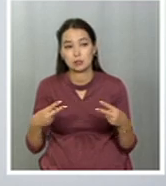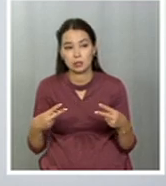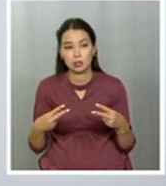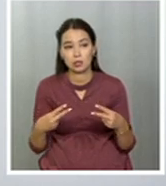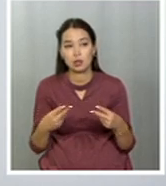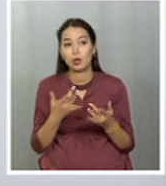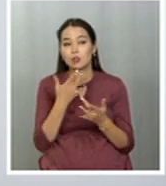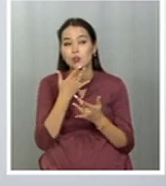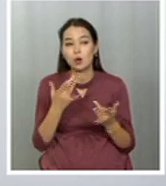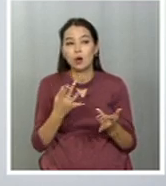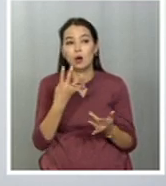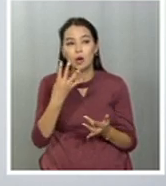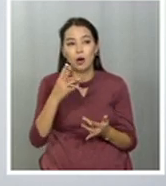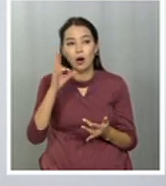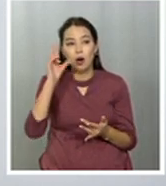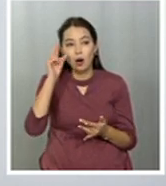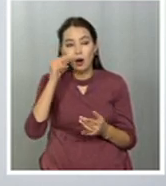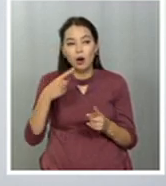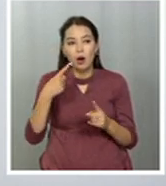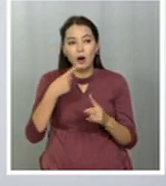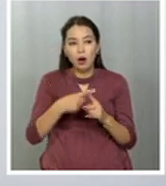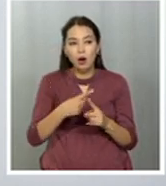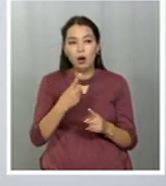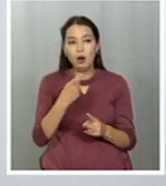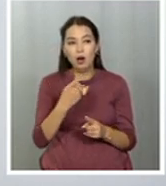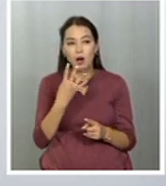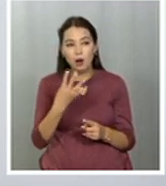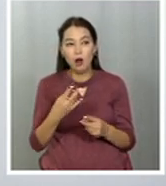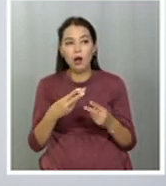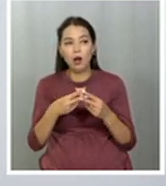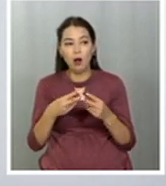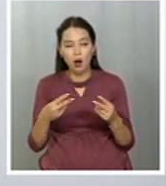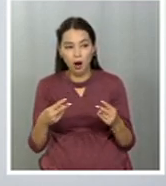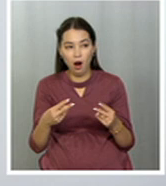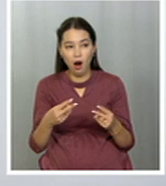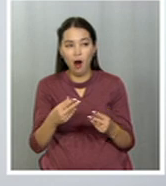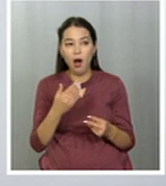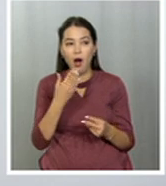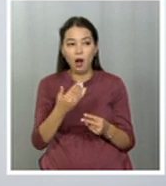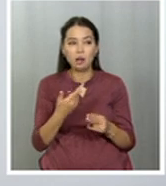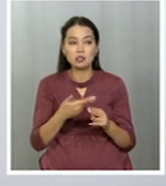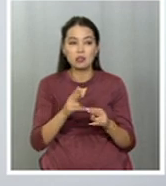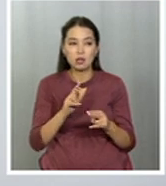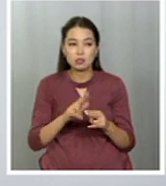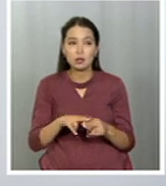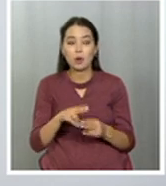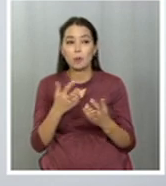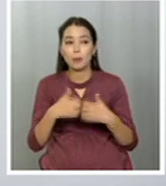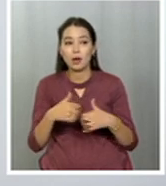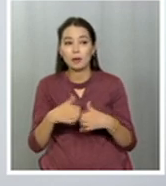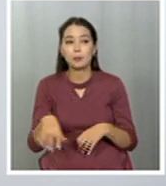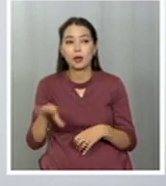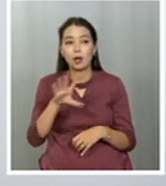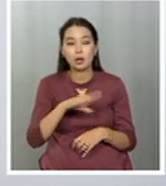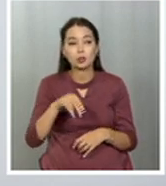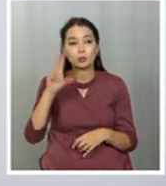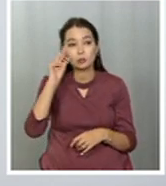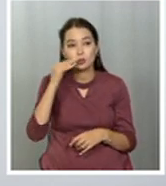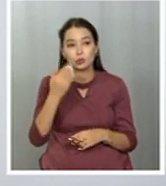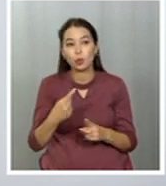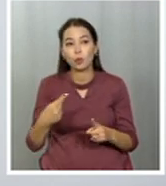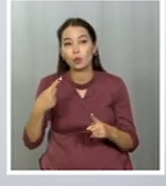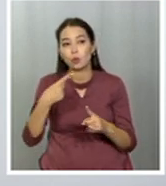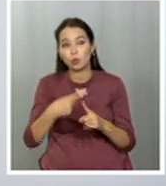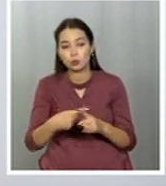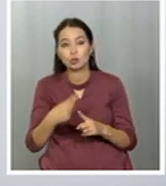соңғы 4 мүшесінің қосындысы 104-ке тең. Ал осы прогрессияның барлық мүшелерінің